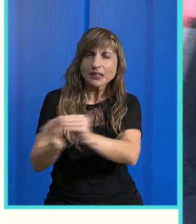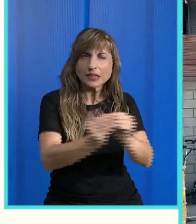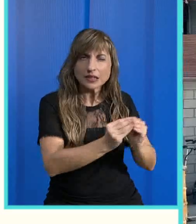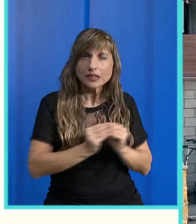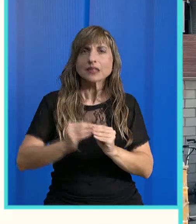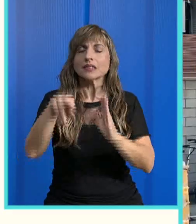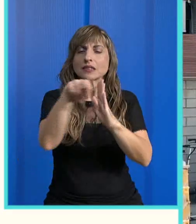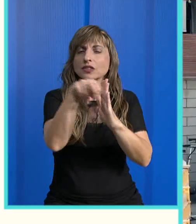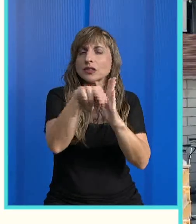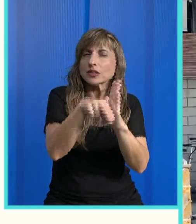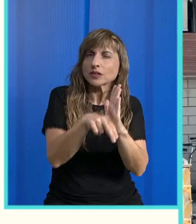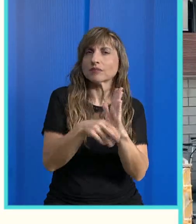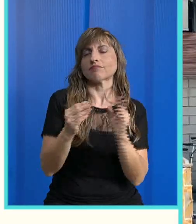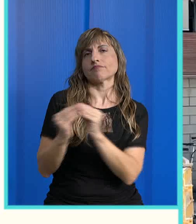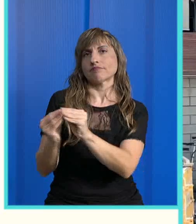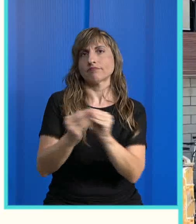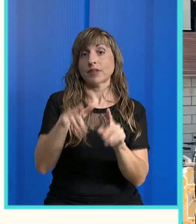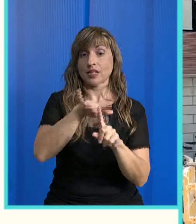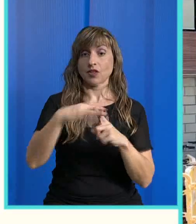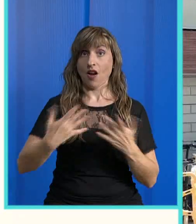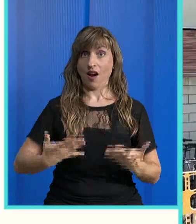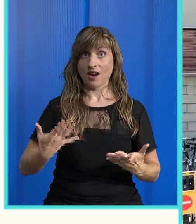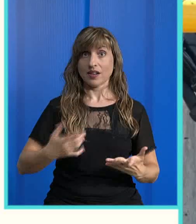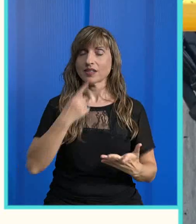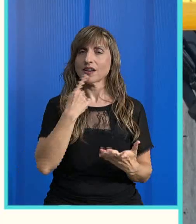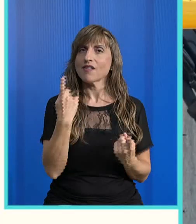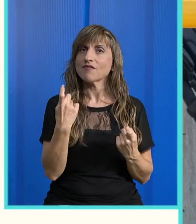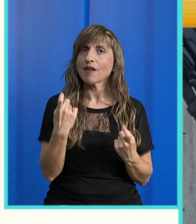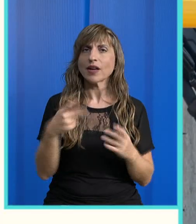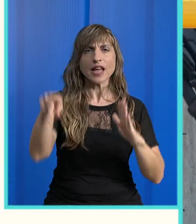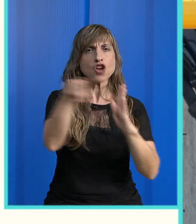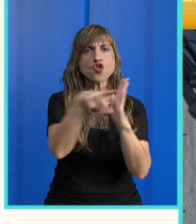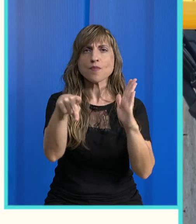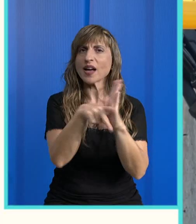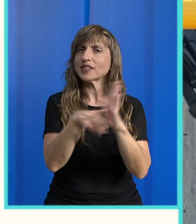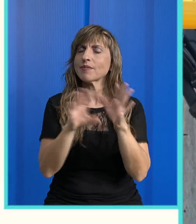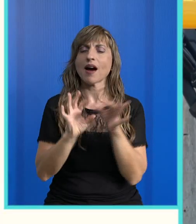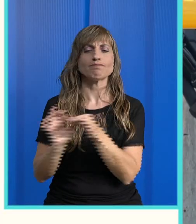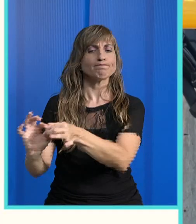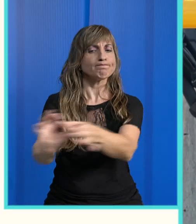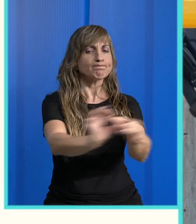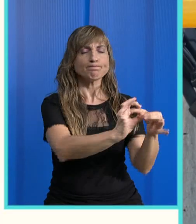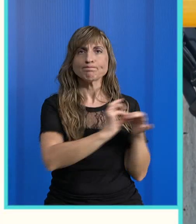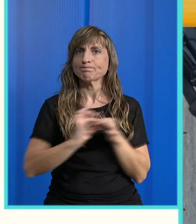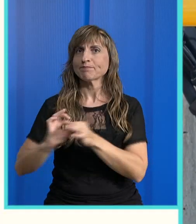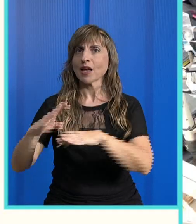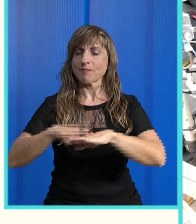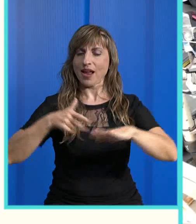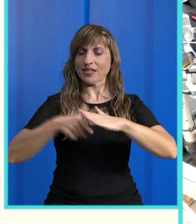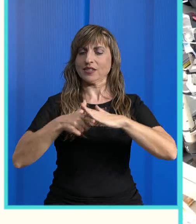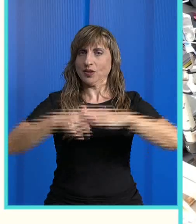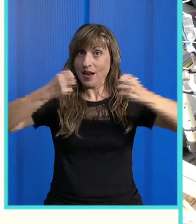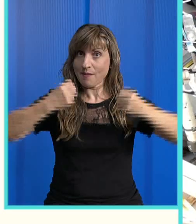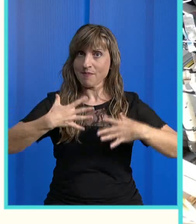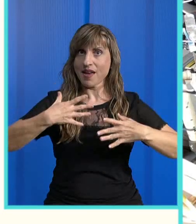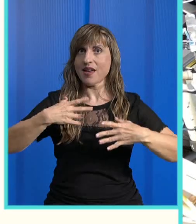comuna Considera que la situació actual exigeix que s'estableixi una normativa unificada que permeti gestionar amb condicions aquest